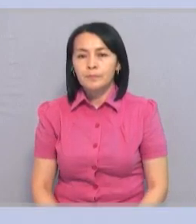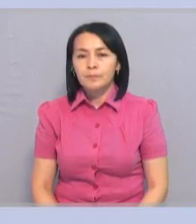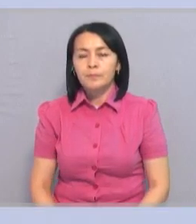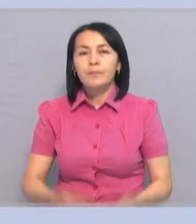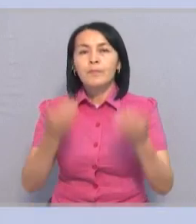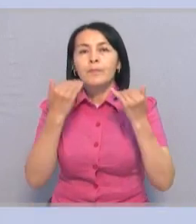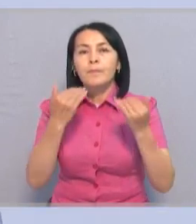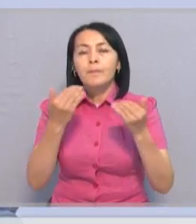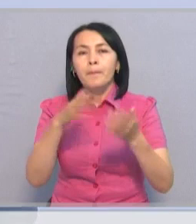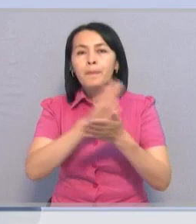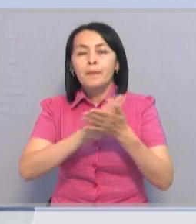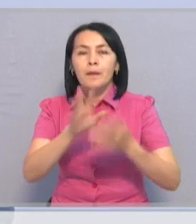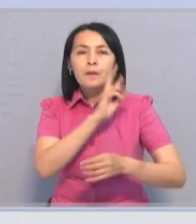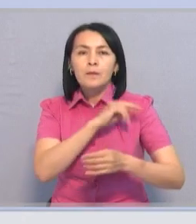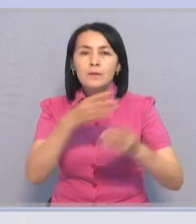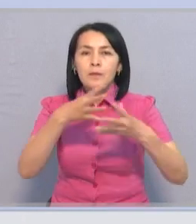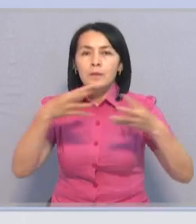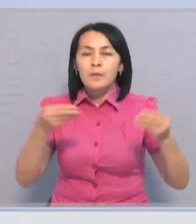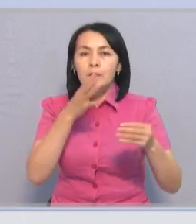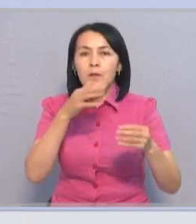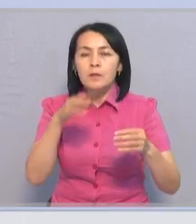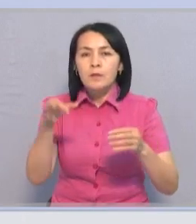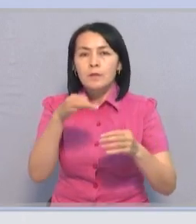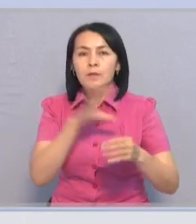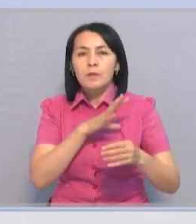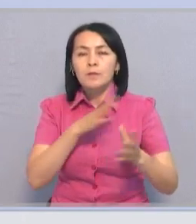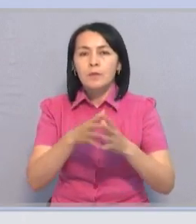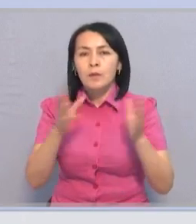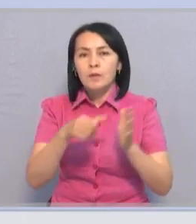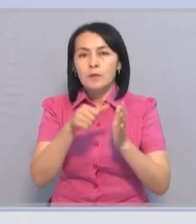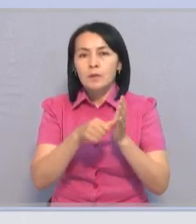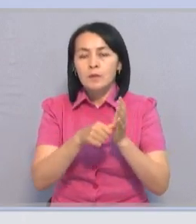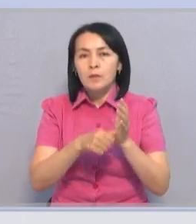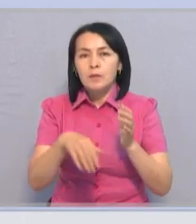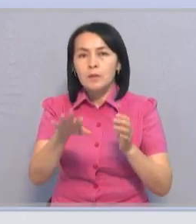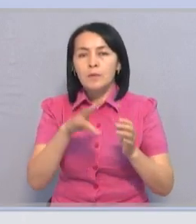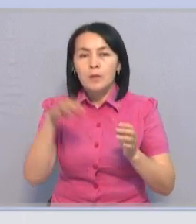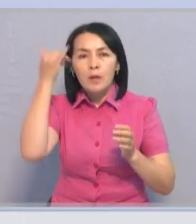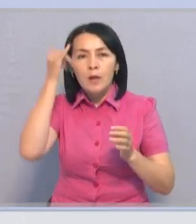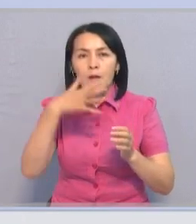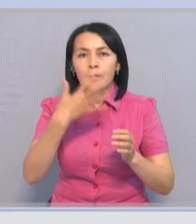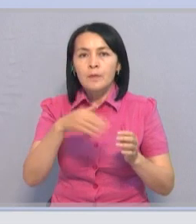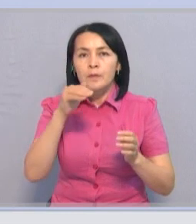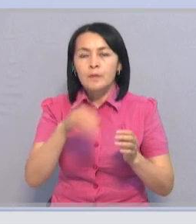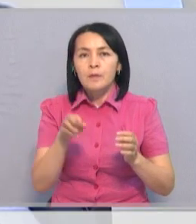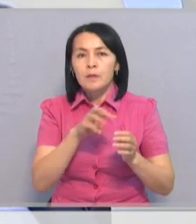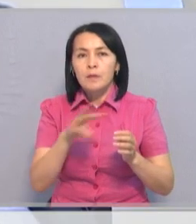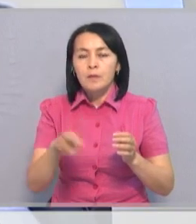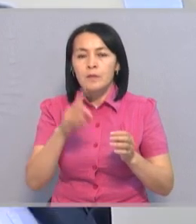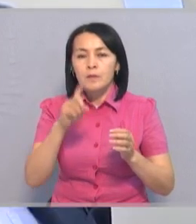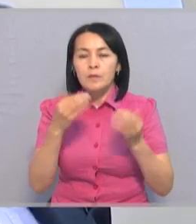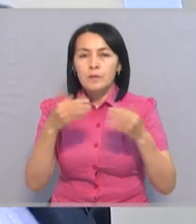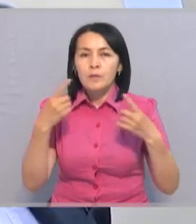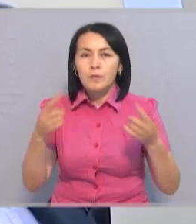В ходе дезинфекционных работ в весенний период в регионе было обеззаражено около 6 миллионов голов скота и 50 тысяч квадратных метров стойбищ